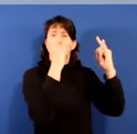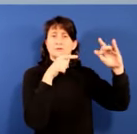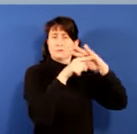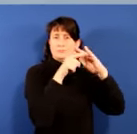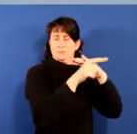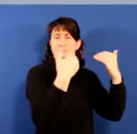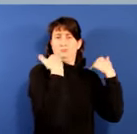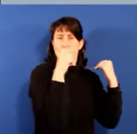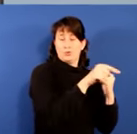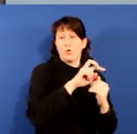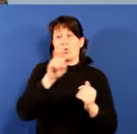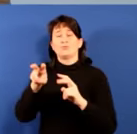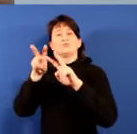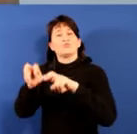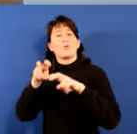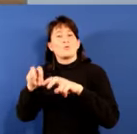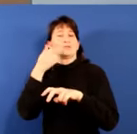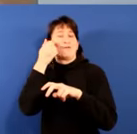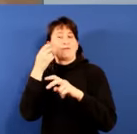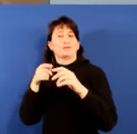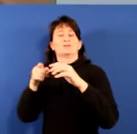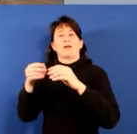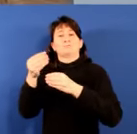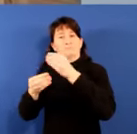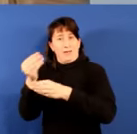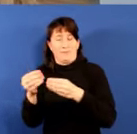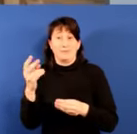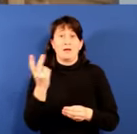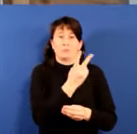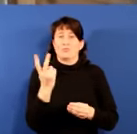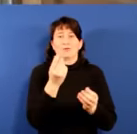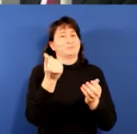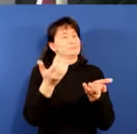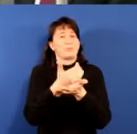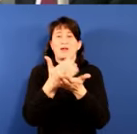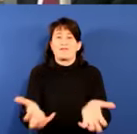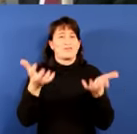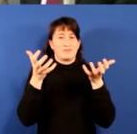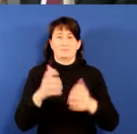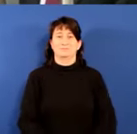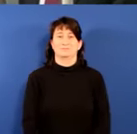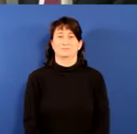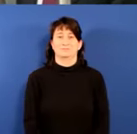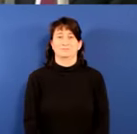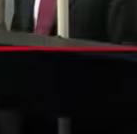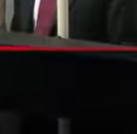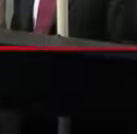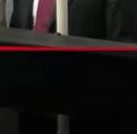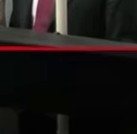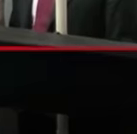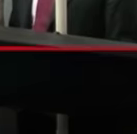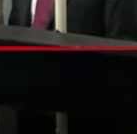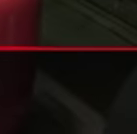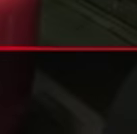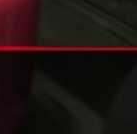baino prezio lehiakorragoan. Hitzarmena izenpetu eta gero, Irene Pardo nekazaritzako diputatua, Julen Egiluz